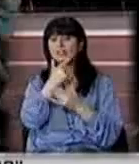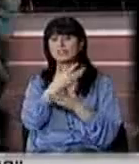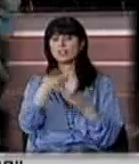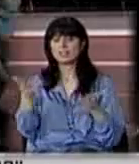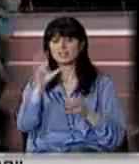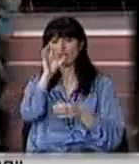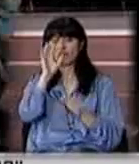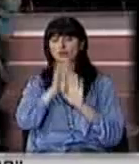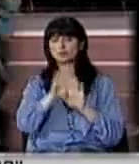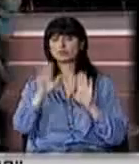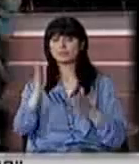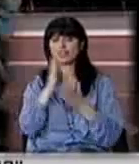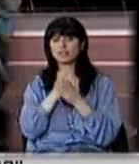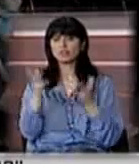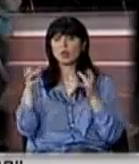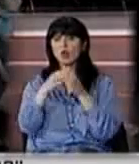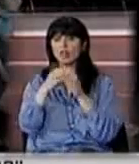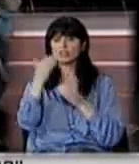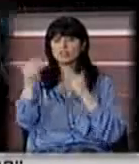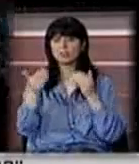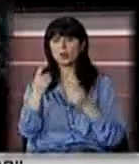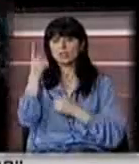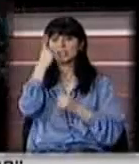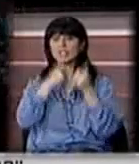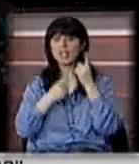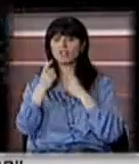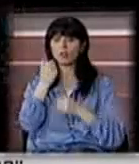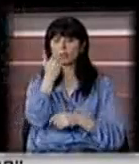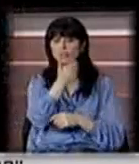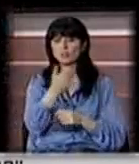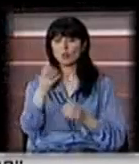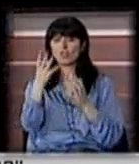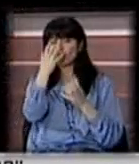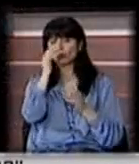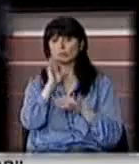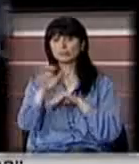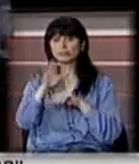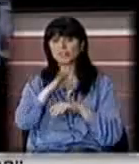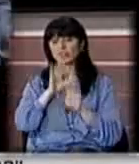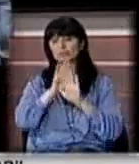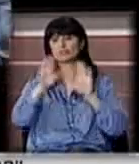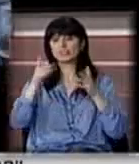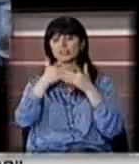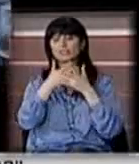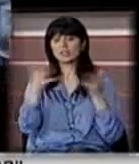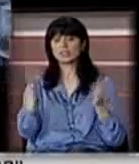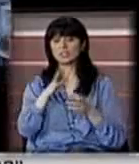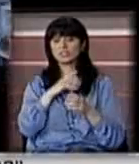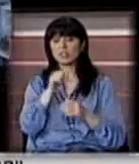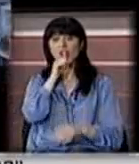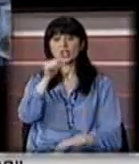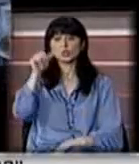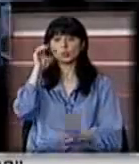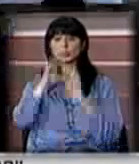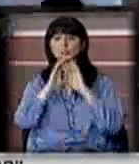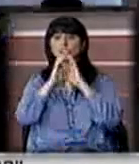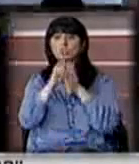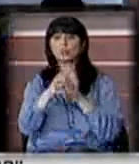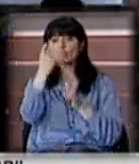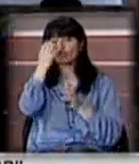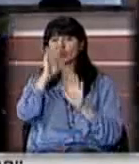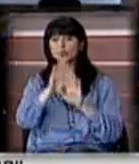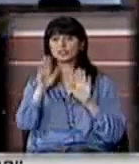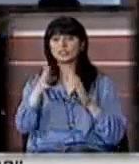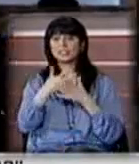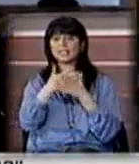ფოტოსააგენტოების საერთაშორისო გამოცემების ფოტოკოლექტივებისა და საინფორმაციო სააგენტოების საუკეთესო ფოტოპროდუქცია იყო წარმოდგენილი. გასული წლის მსოფლიო ფოტოგრაფიის